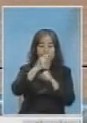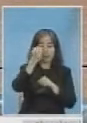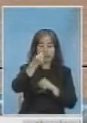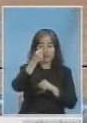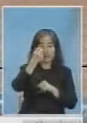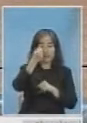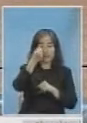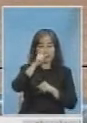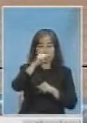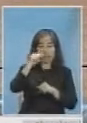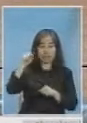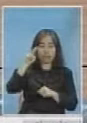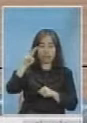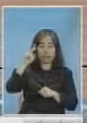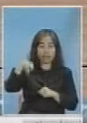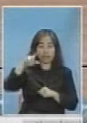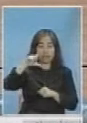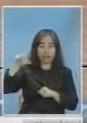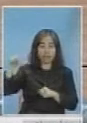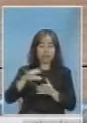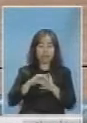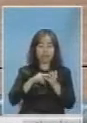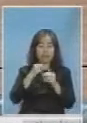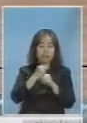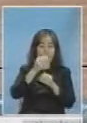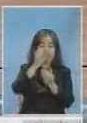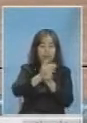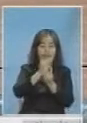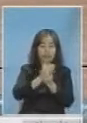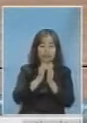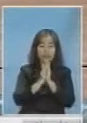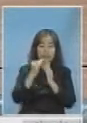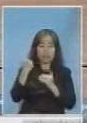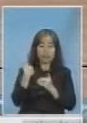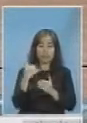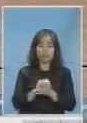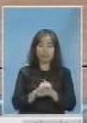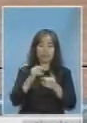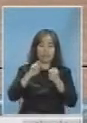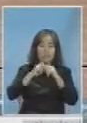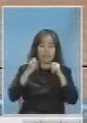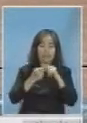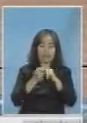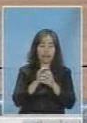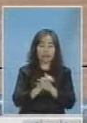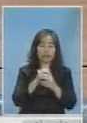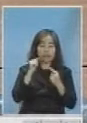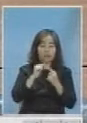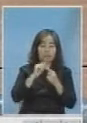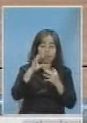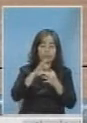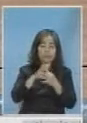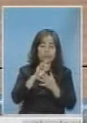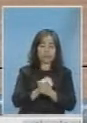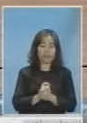หน่วยงานและก็ใช้จ่ายอย่างไม่มีการบูรณาการในเรื่องนี้ปัญหาการบ่อนทำลายสถาบันพระมหากษัตริย์